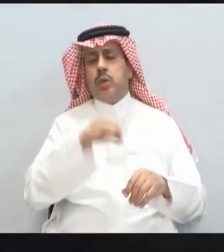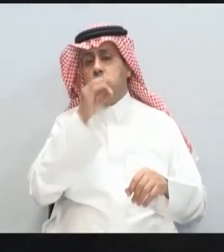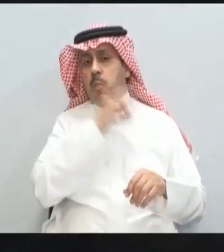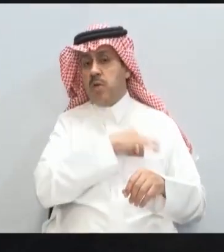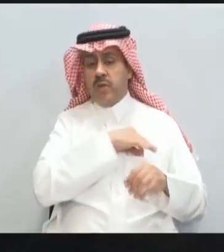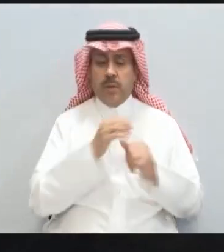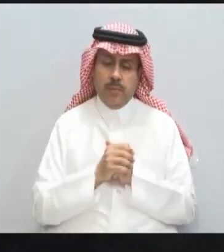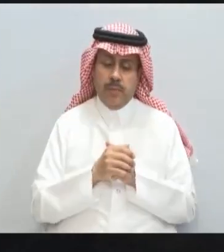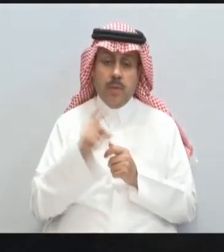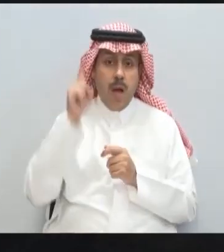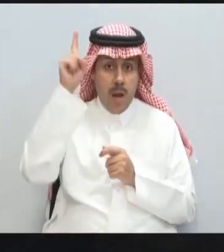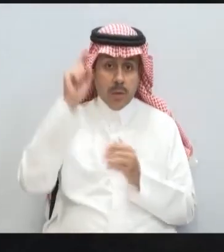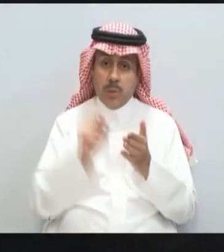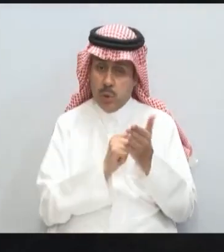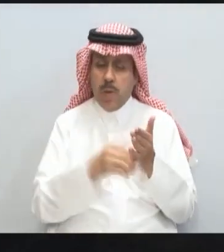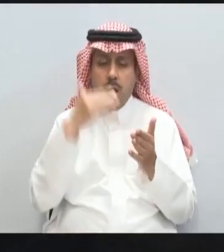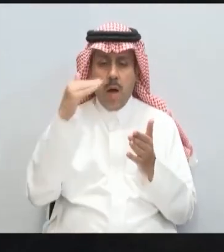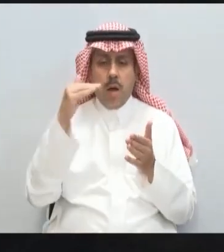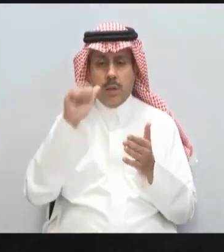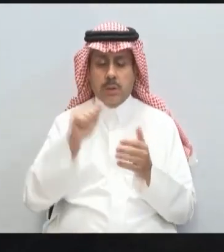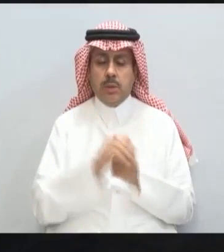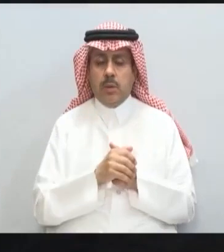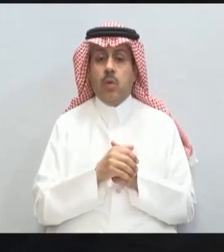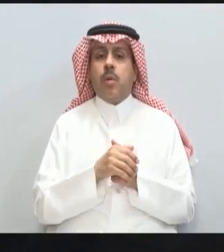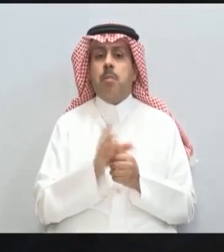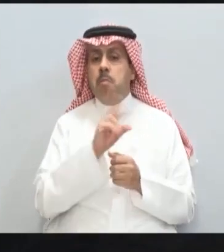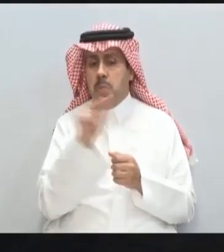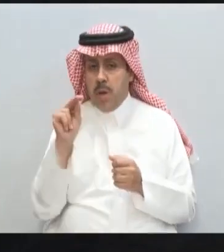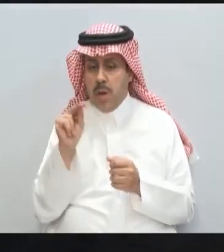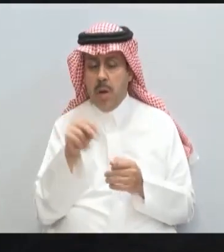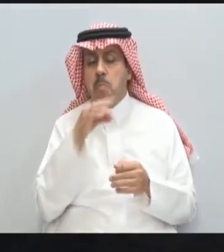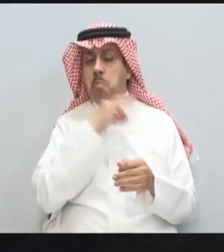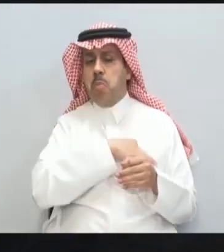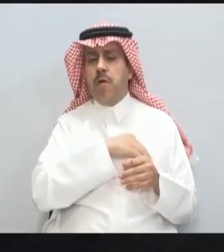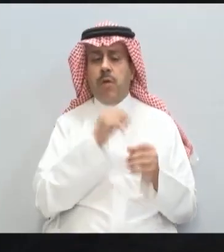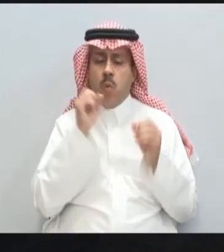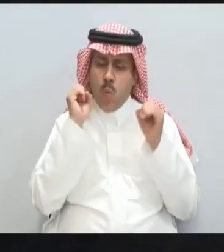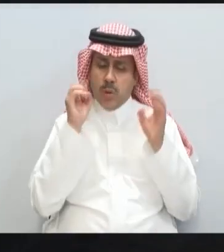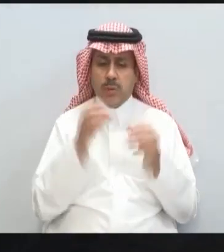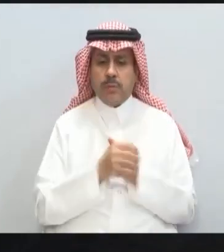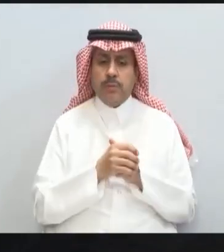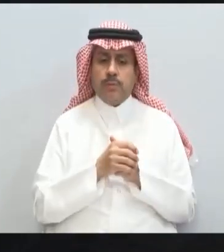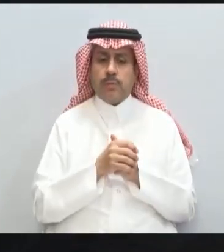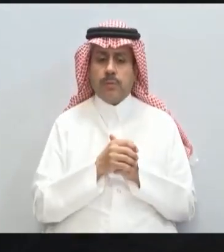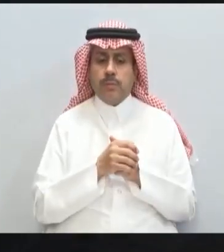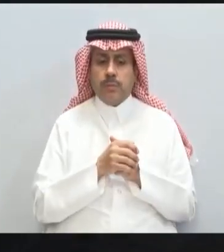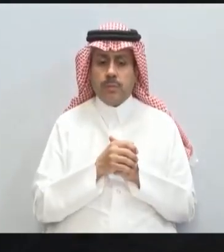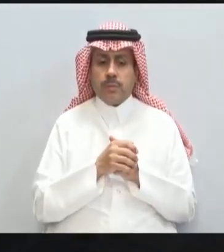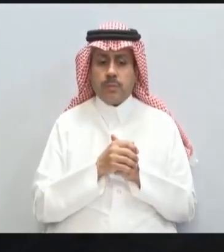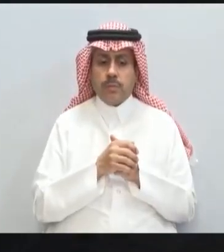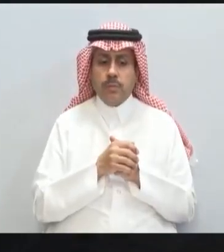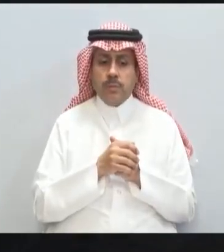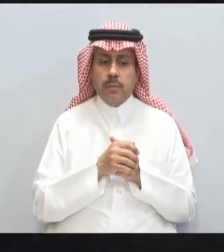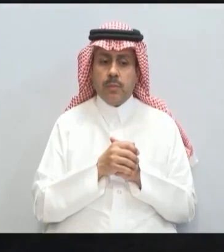لذلك خص الاكل بالذكر وان كان وان كانت المنافع تحصل من هذه الانعام